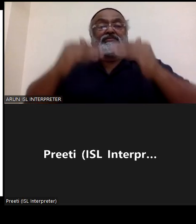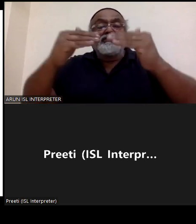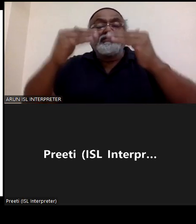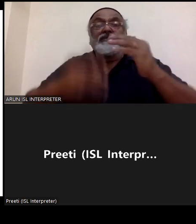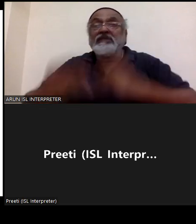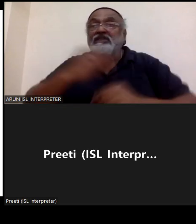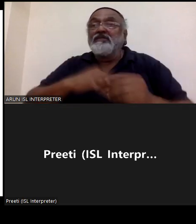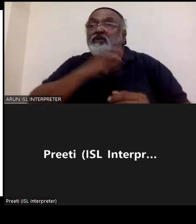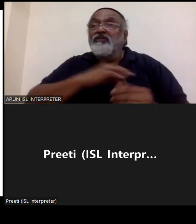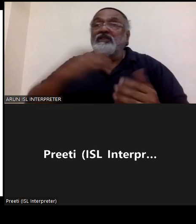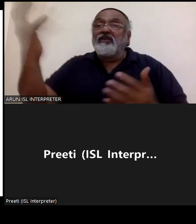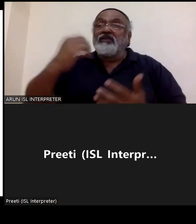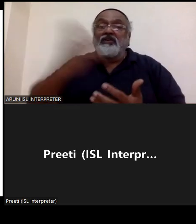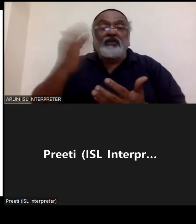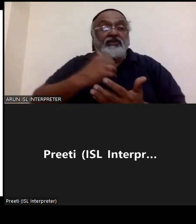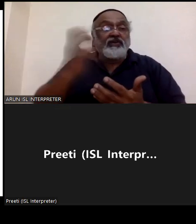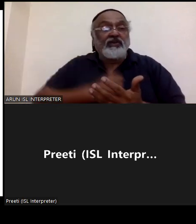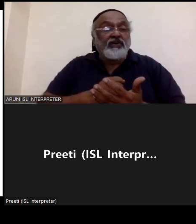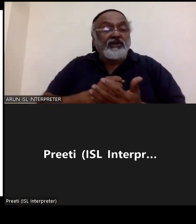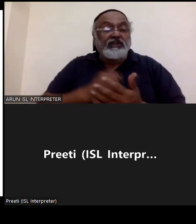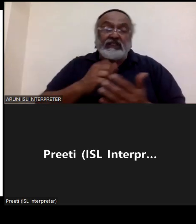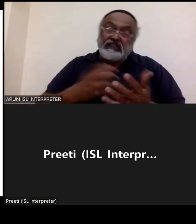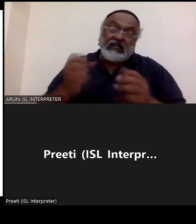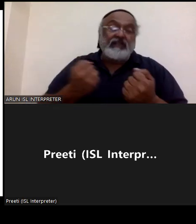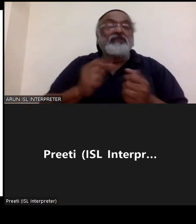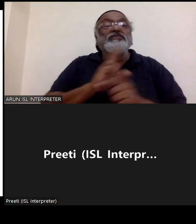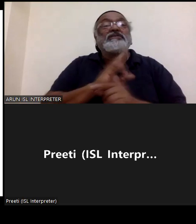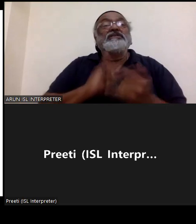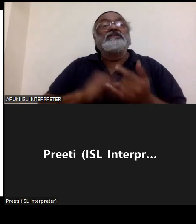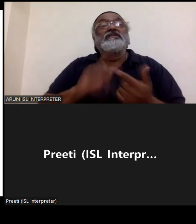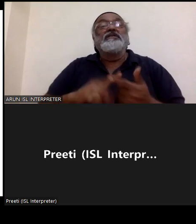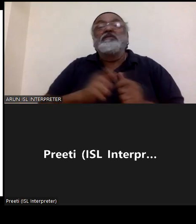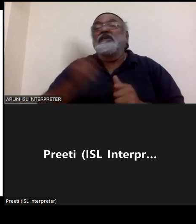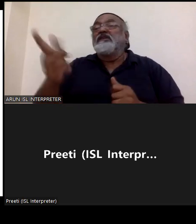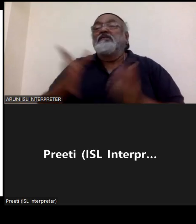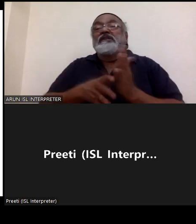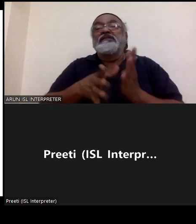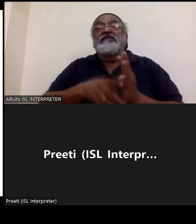आएगा तो उसको हम इस्तेमाल कर सकते हैं पेंशन के लिए.